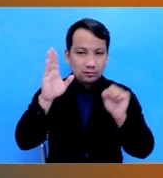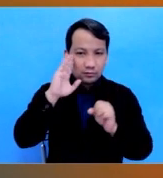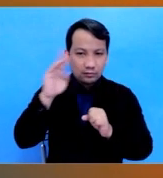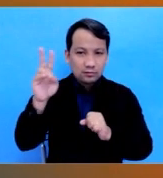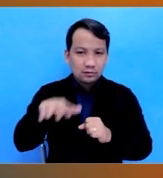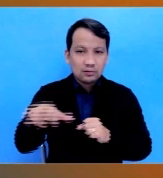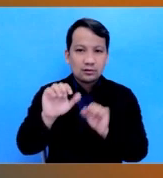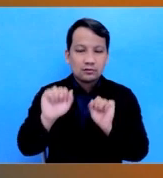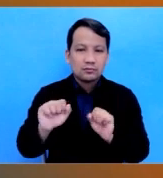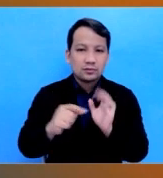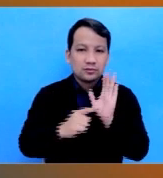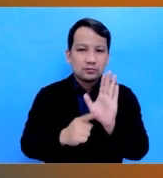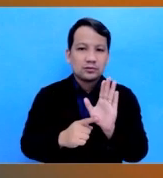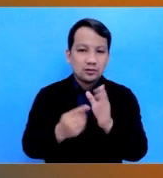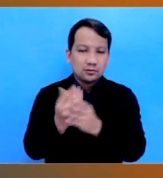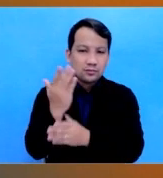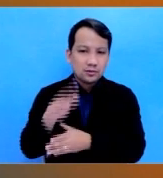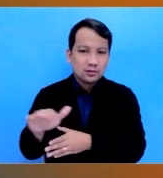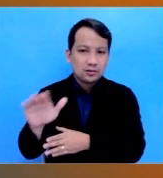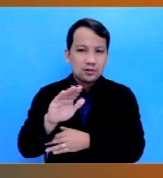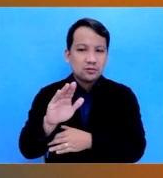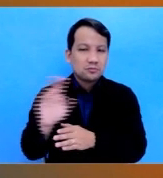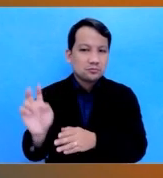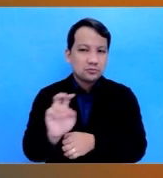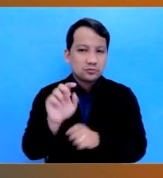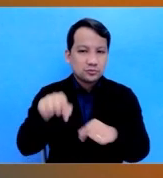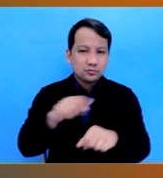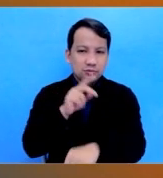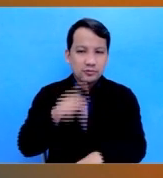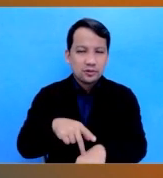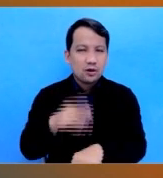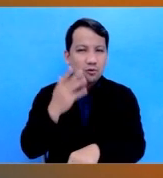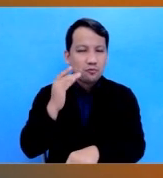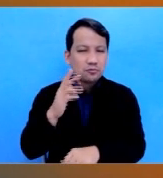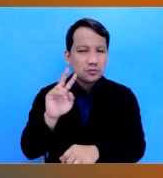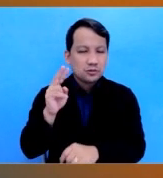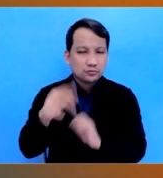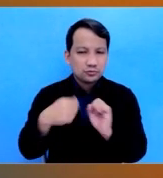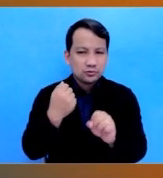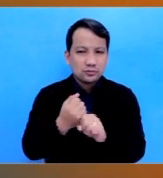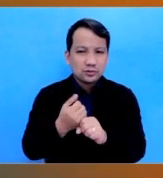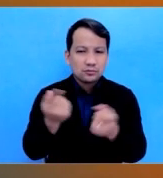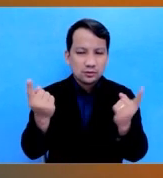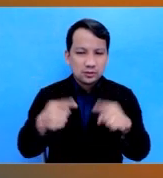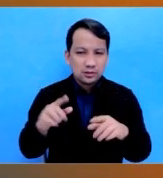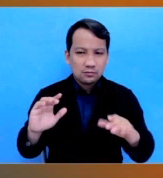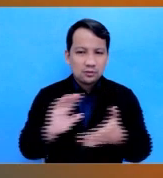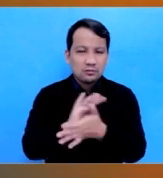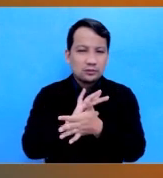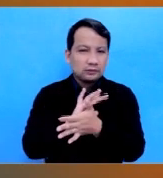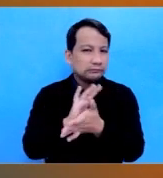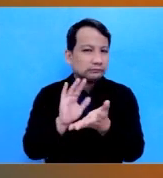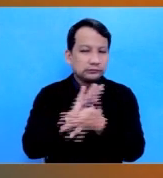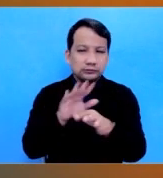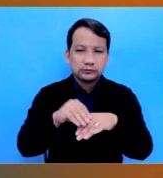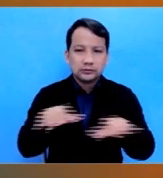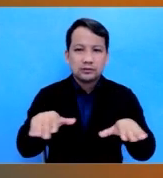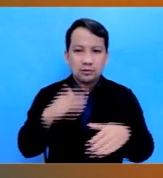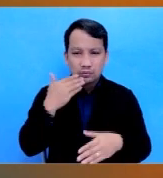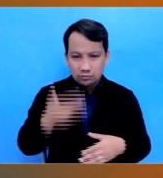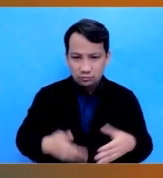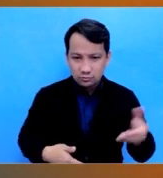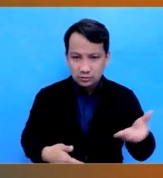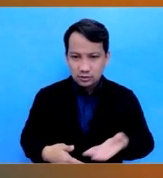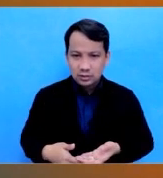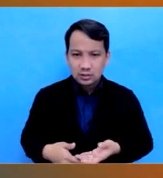Marcos na palaguin pa ang turismo sa bansa matapos ang 2 taong pinsala na dulot ng pandemya. Winelcome naman agad siya